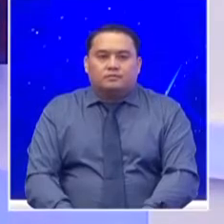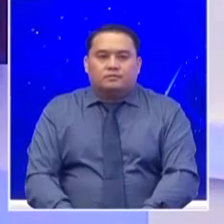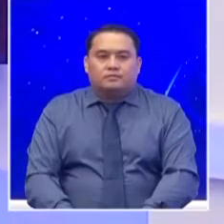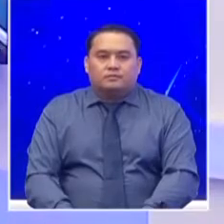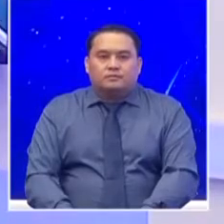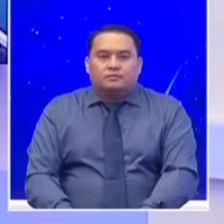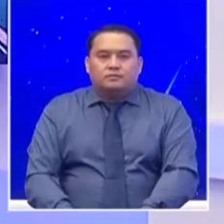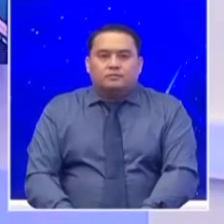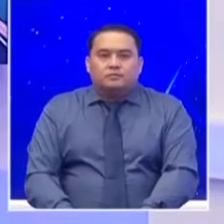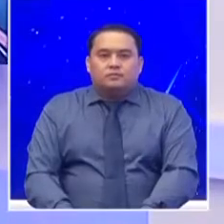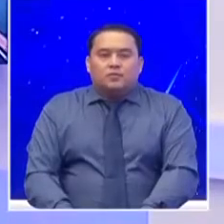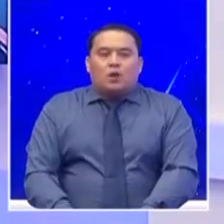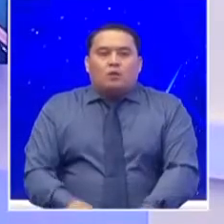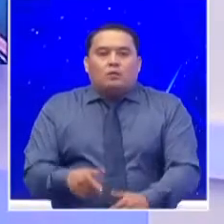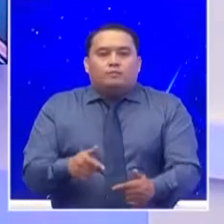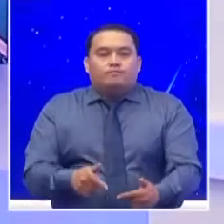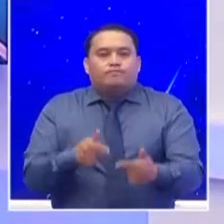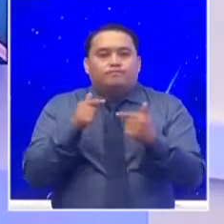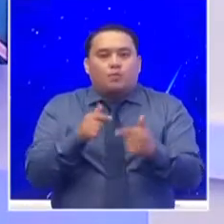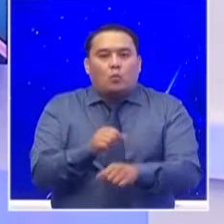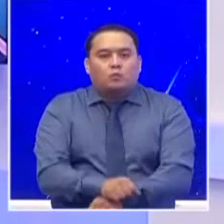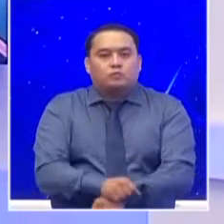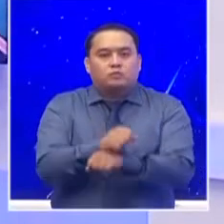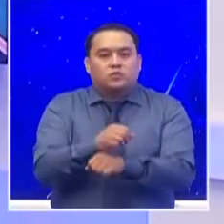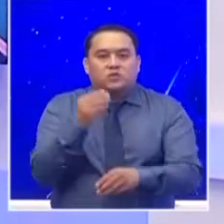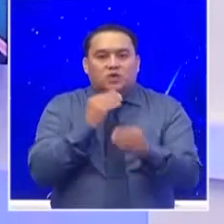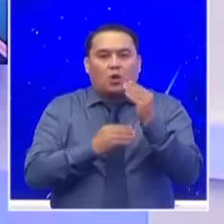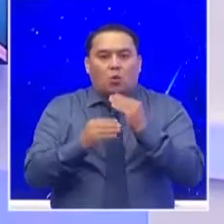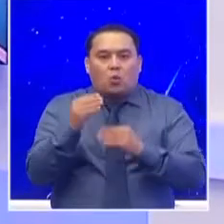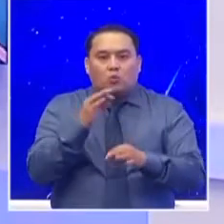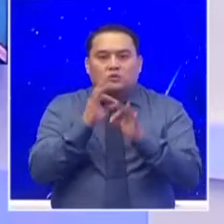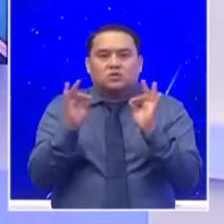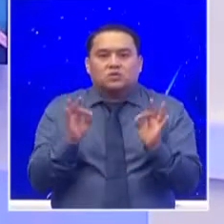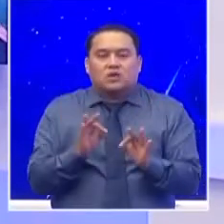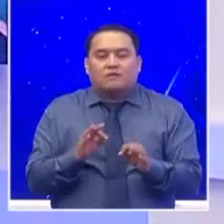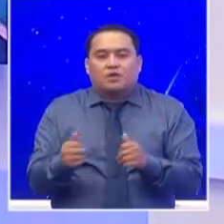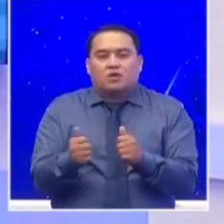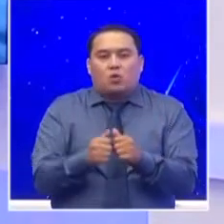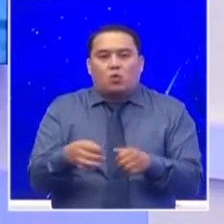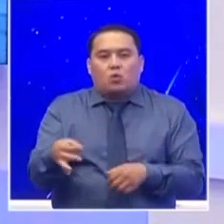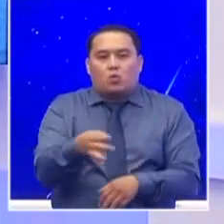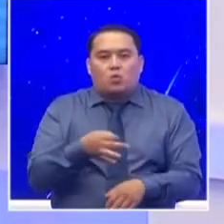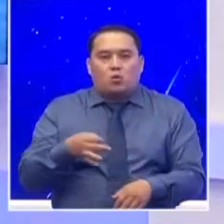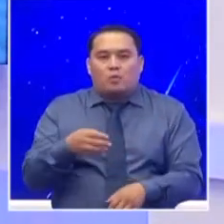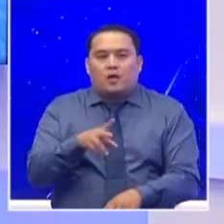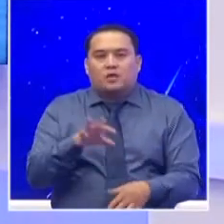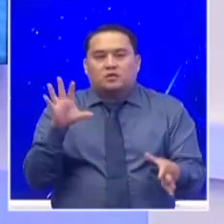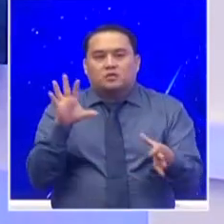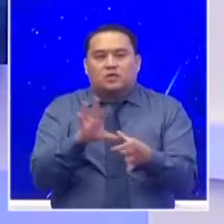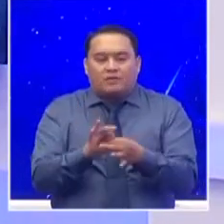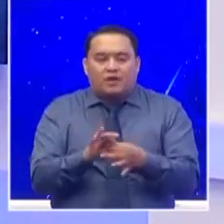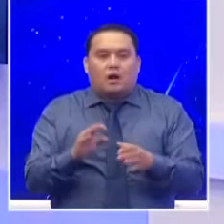В Копенгагене протестуют против плана строительства искусственного острова Линнетхольм, соединяющего Балтийское и Северное